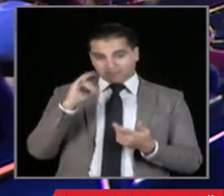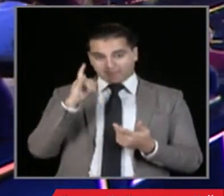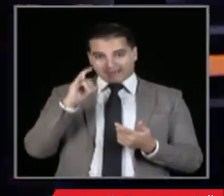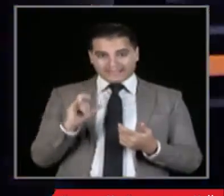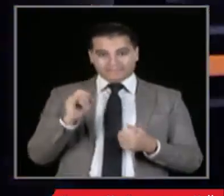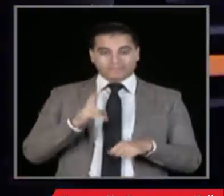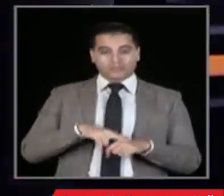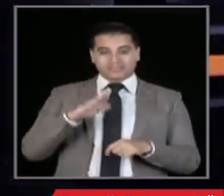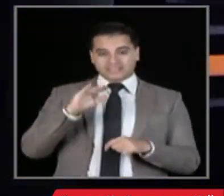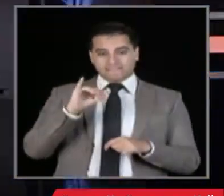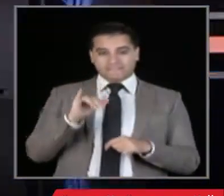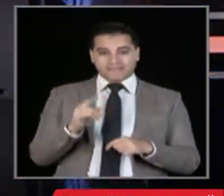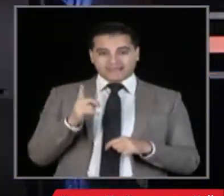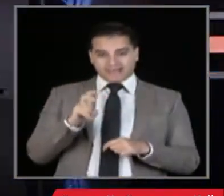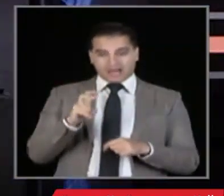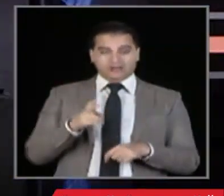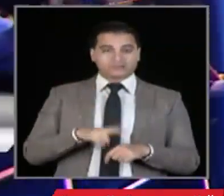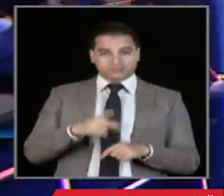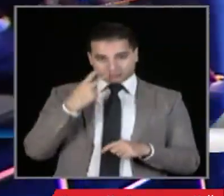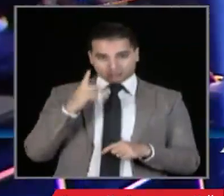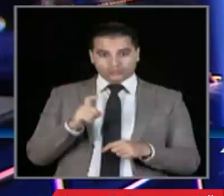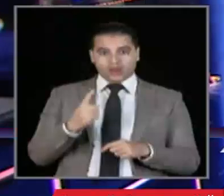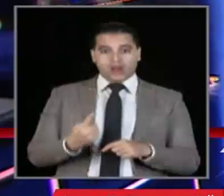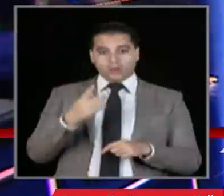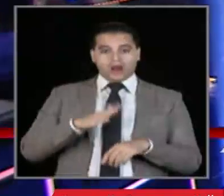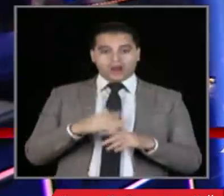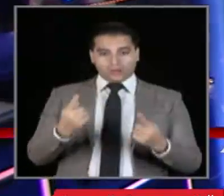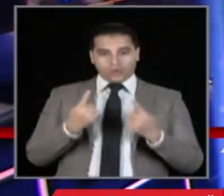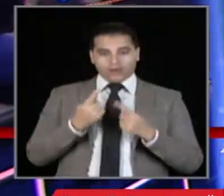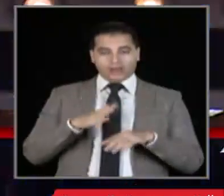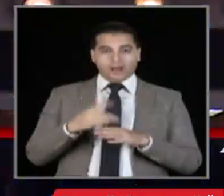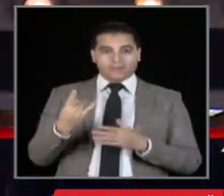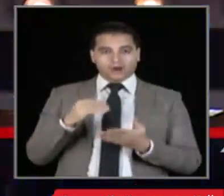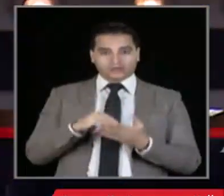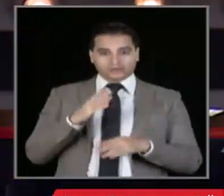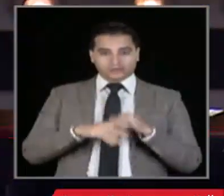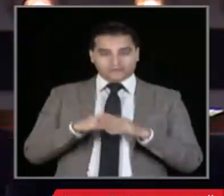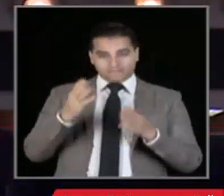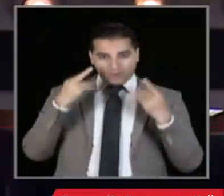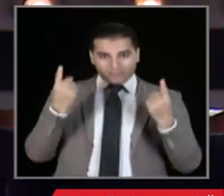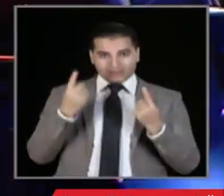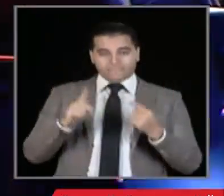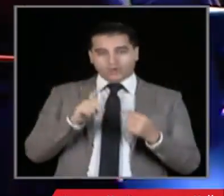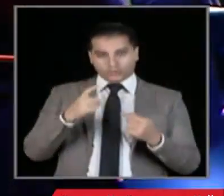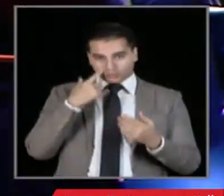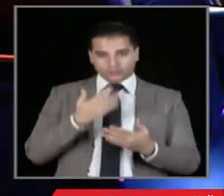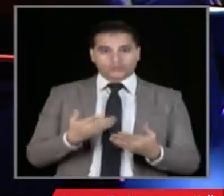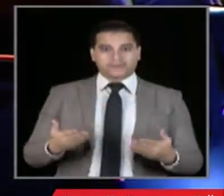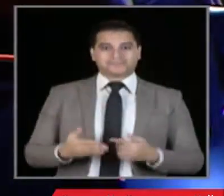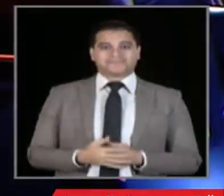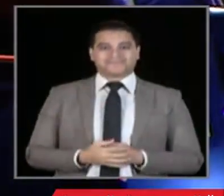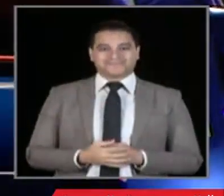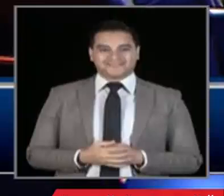وسميرة، سميرة ومريم. وأول سؤال واحد لواحد بعشر نقاط، معلومات عامة. والسؤال هو: